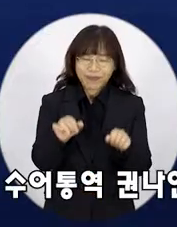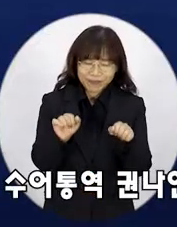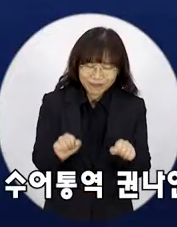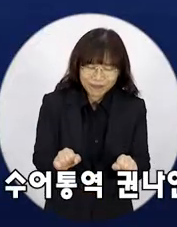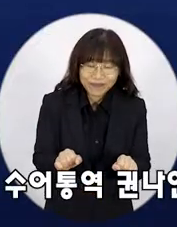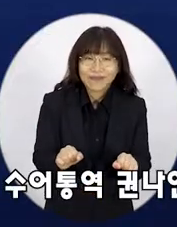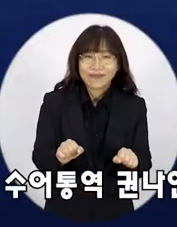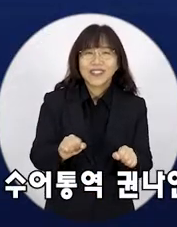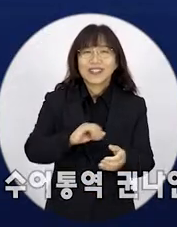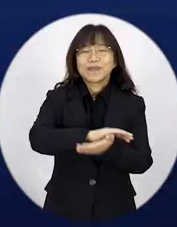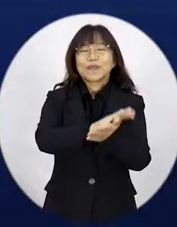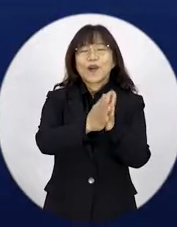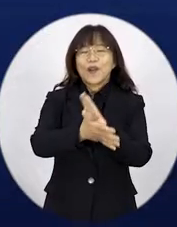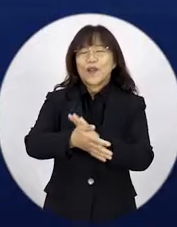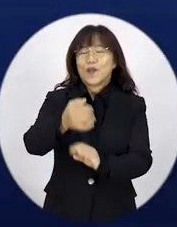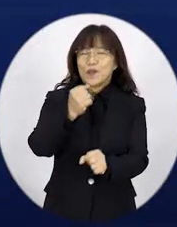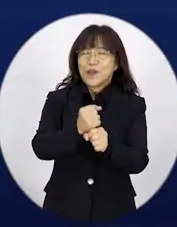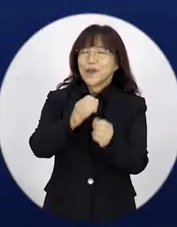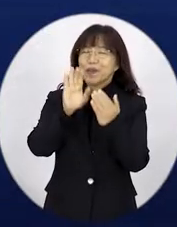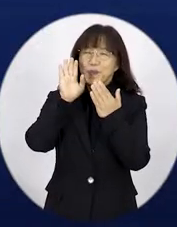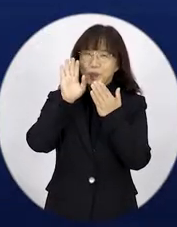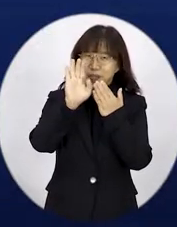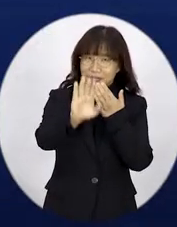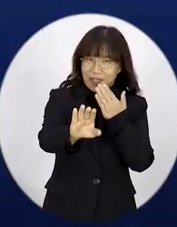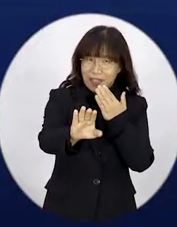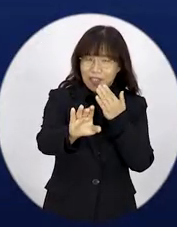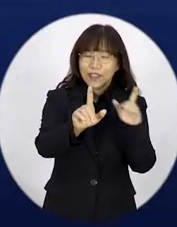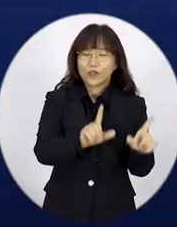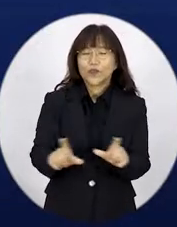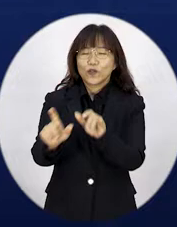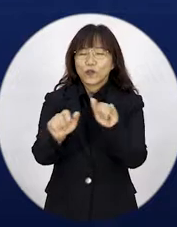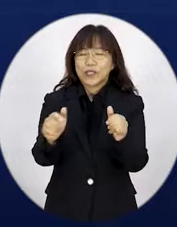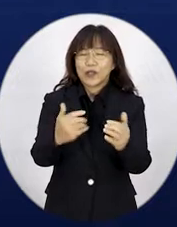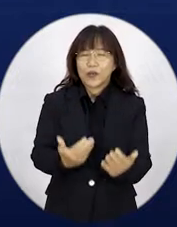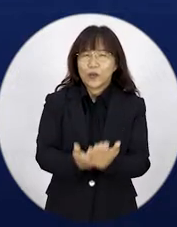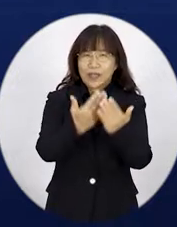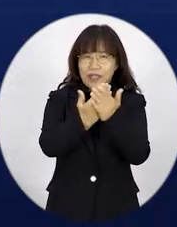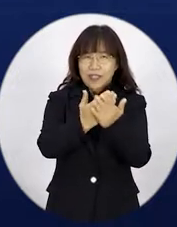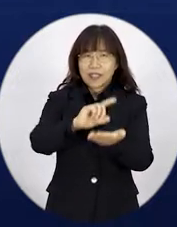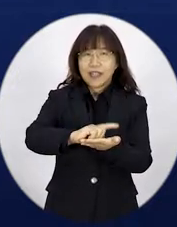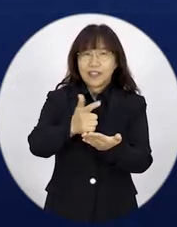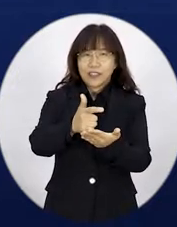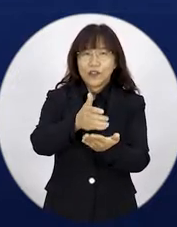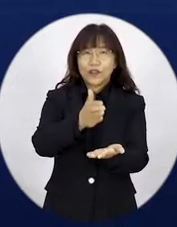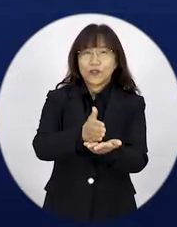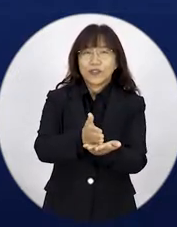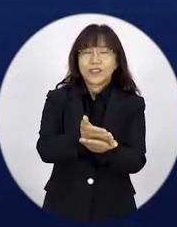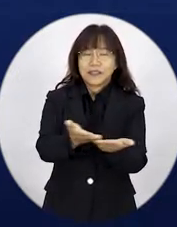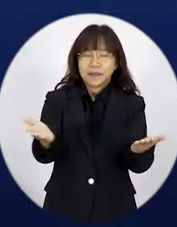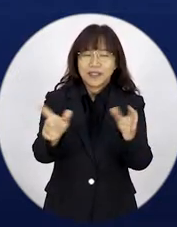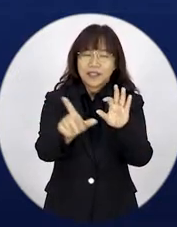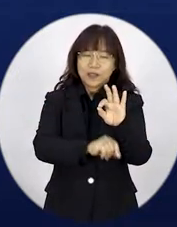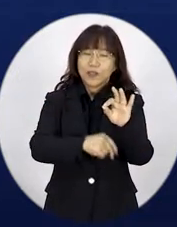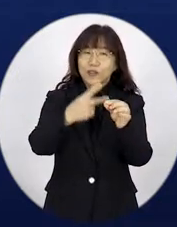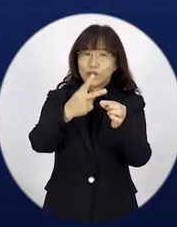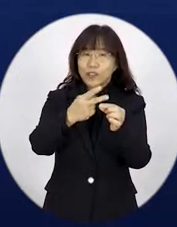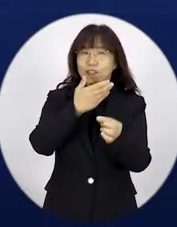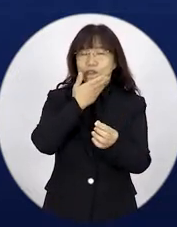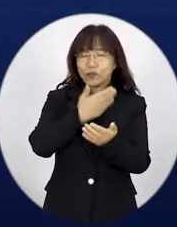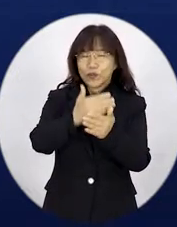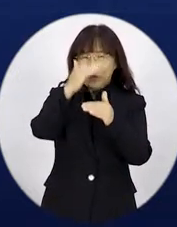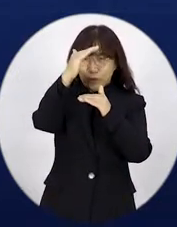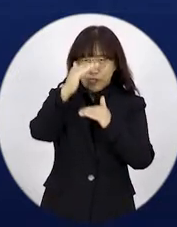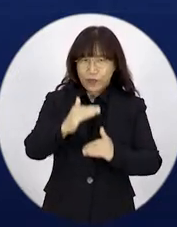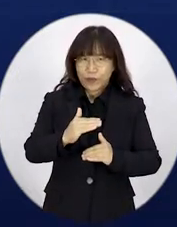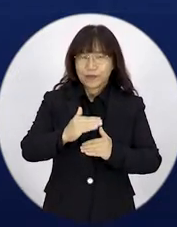구민 여러분 안녕하십니까? 변화로 만드는 미래, 구민과 도약하는 강서, 아이강서TV 김민주입니다. 10월 둘째 주